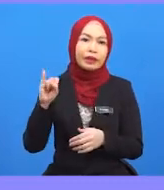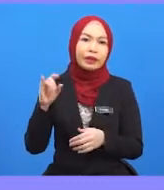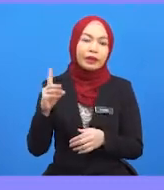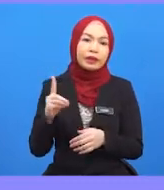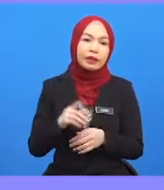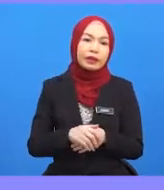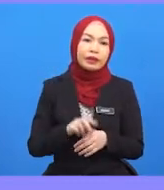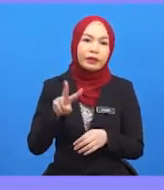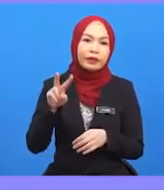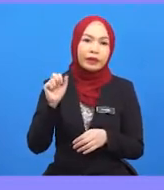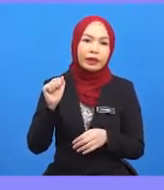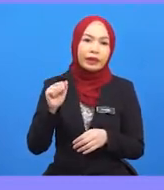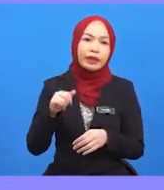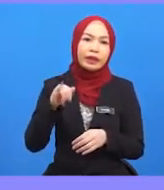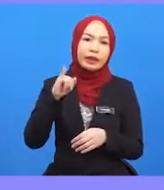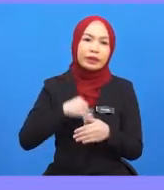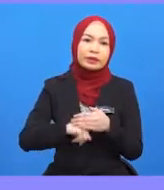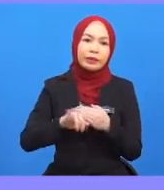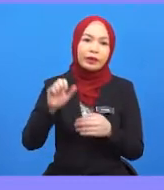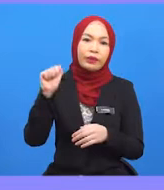VB ialah isi padu alkali.